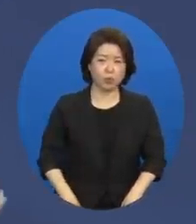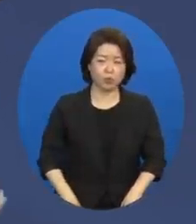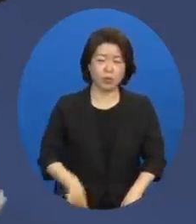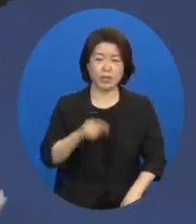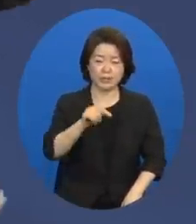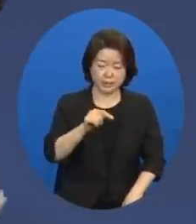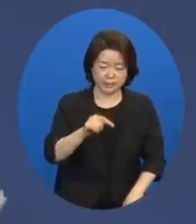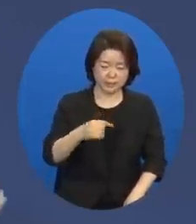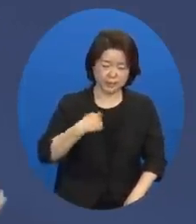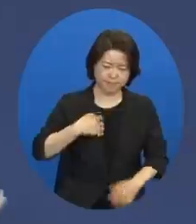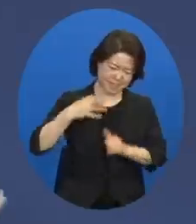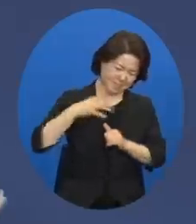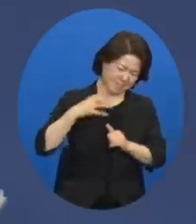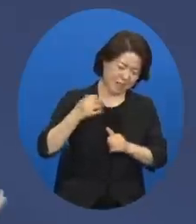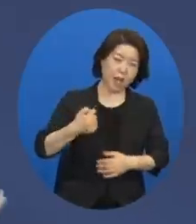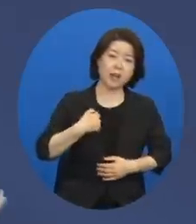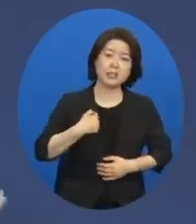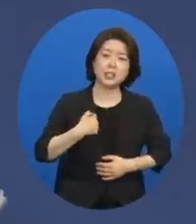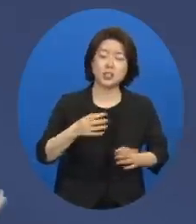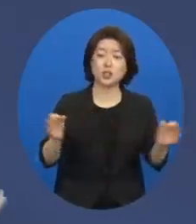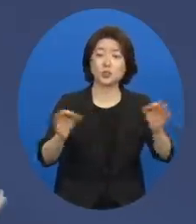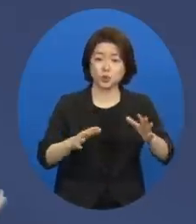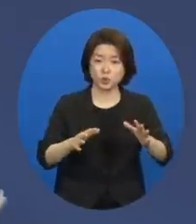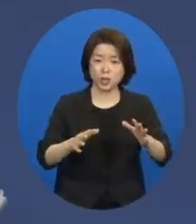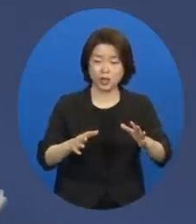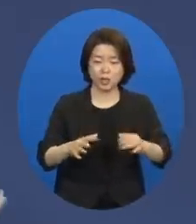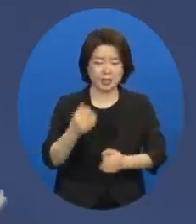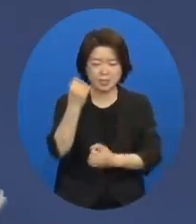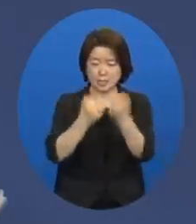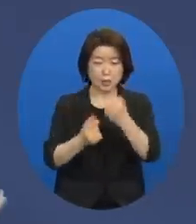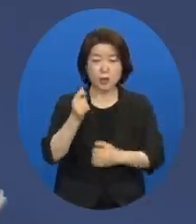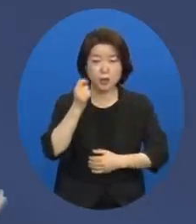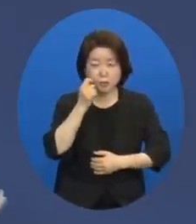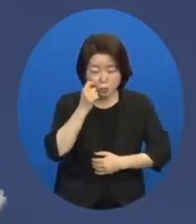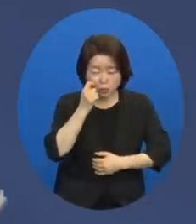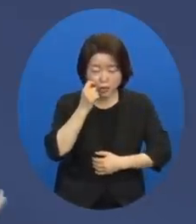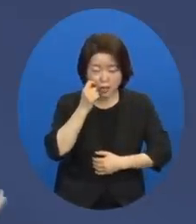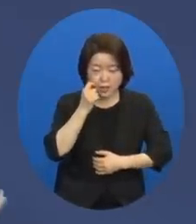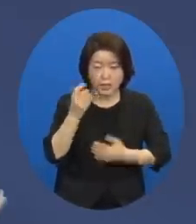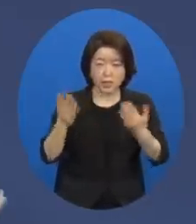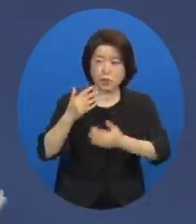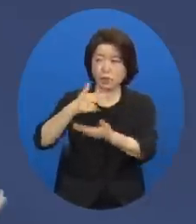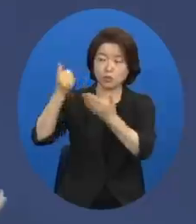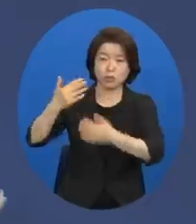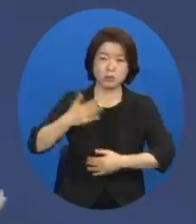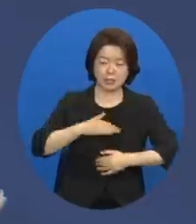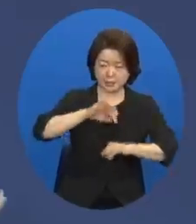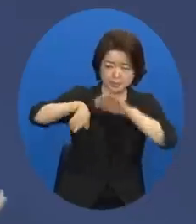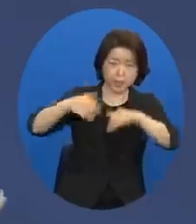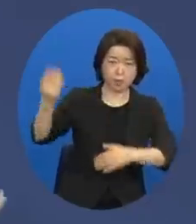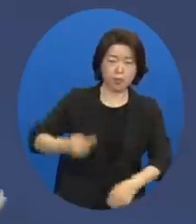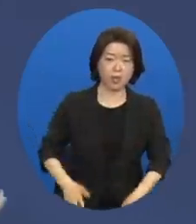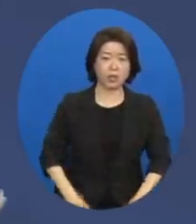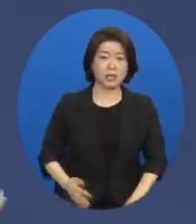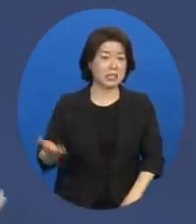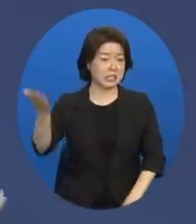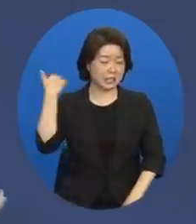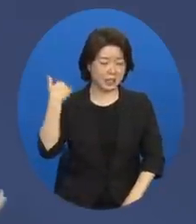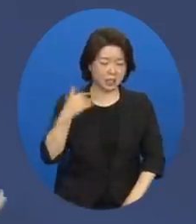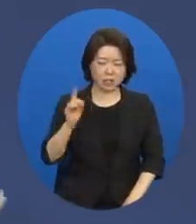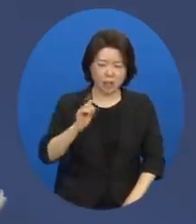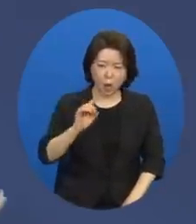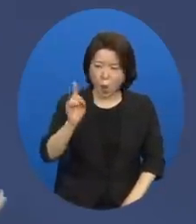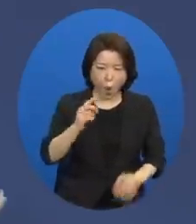그 순간 설명할 수 없는 방법으로 주님이 저를 사건에 휘말리게 해서 예배당 저 뒷자리에